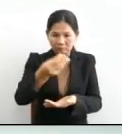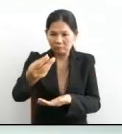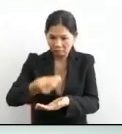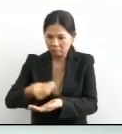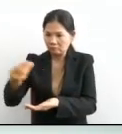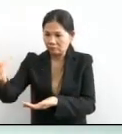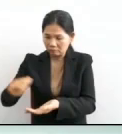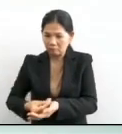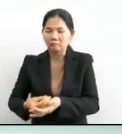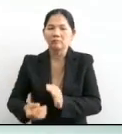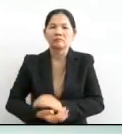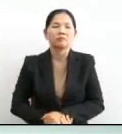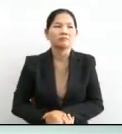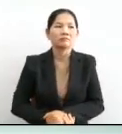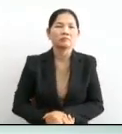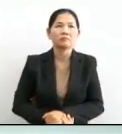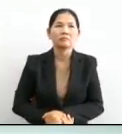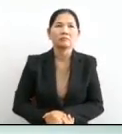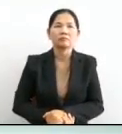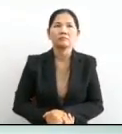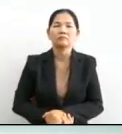trà